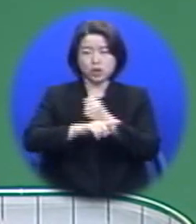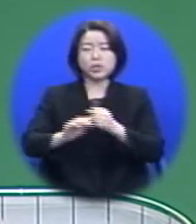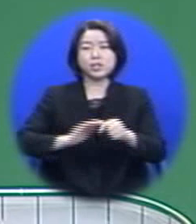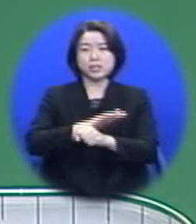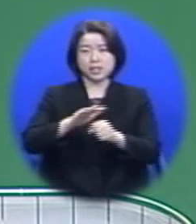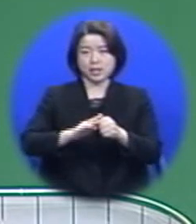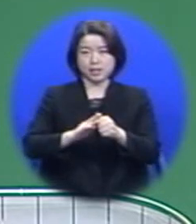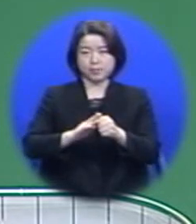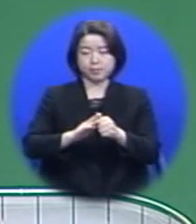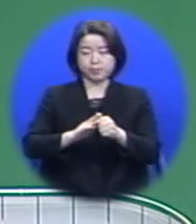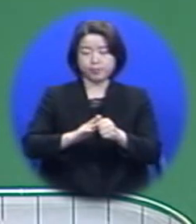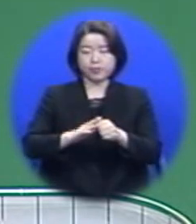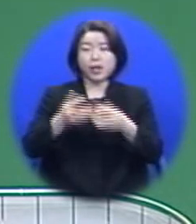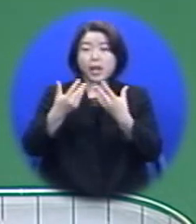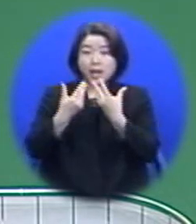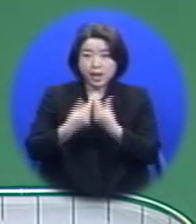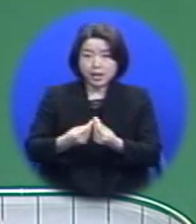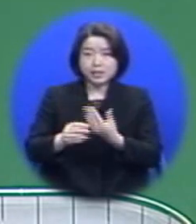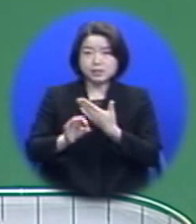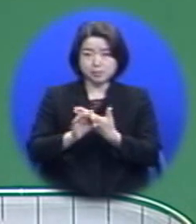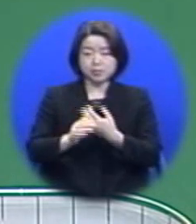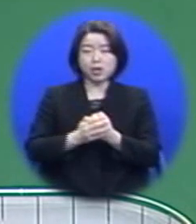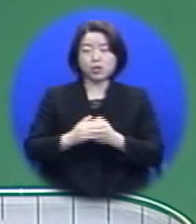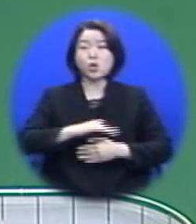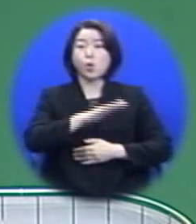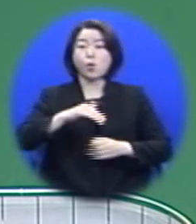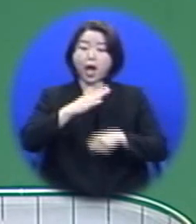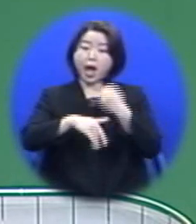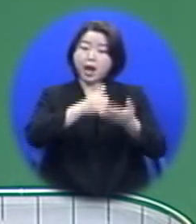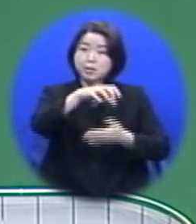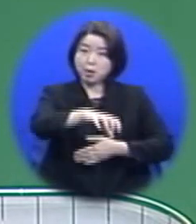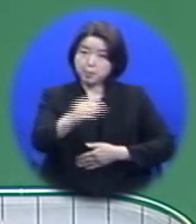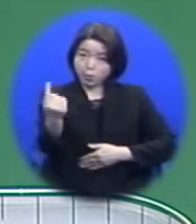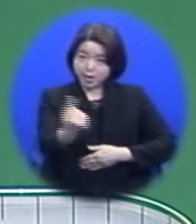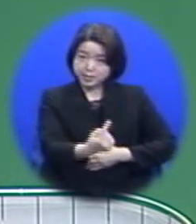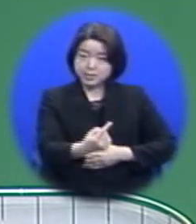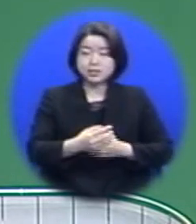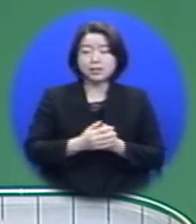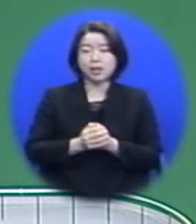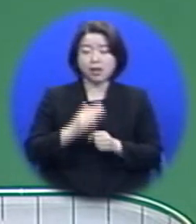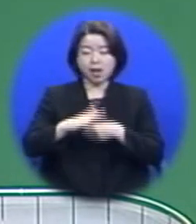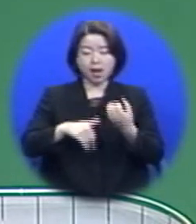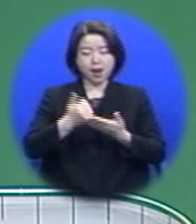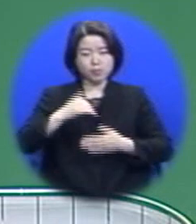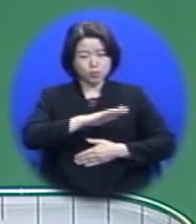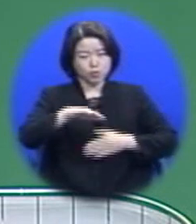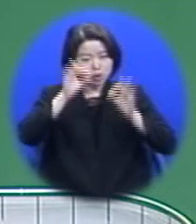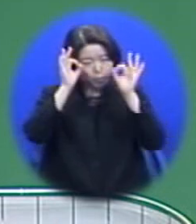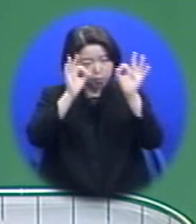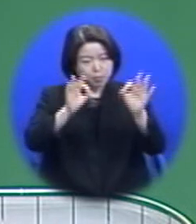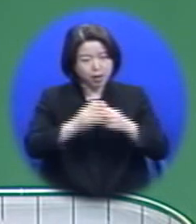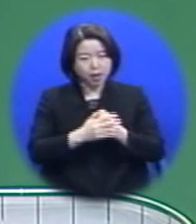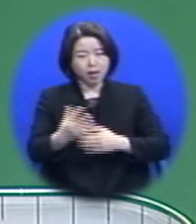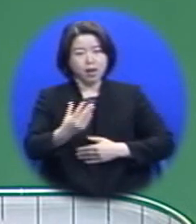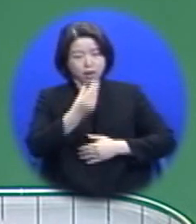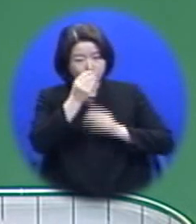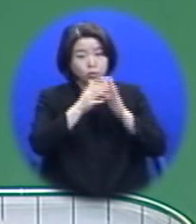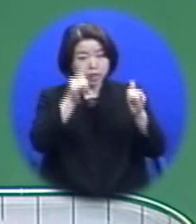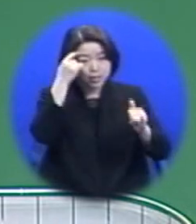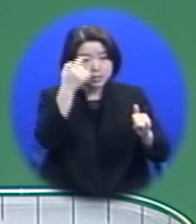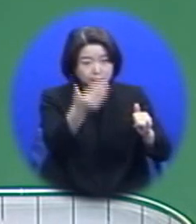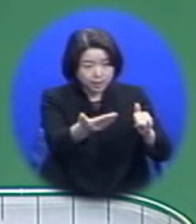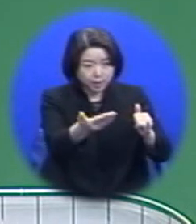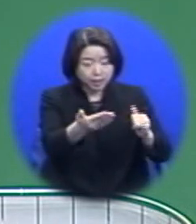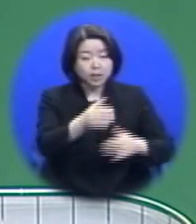예를 들면 우리가 하나님 앞에 나왔을 때 하나님은 우리를 보시면서 거룩한 자냐